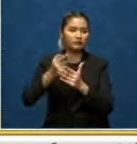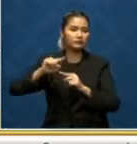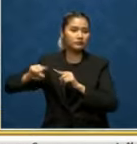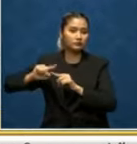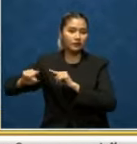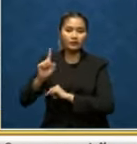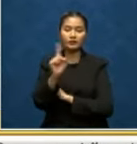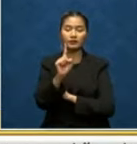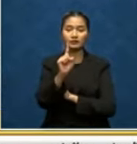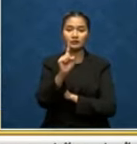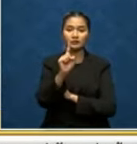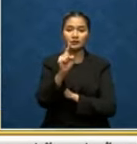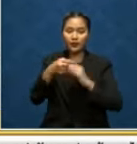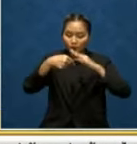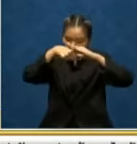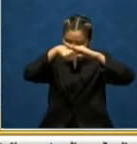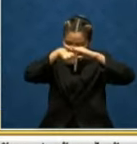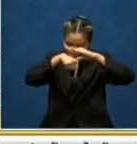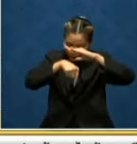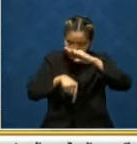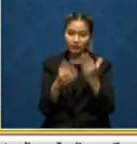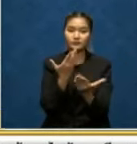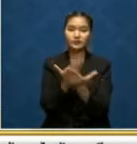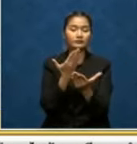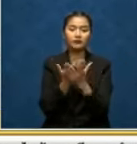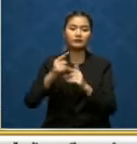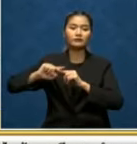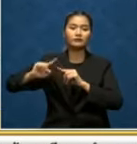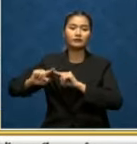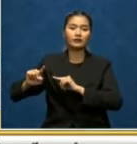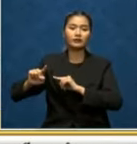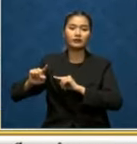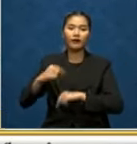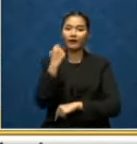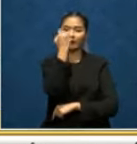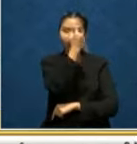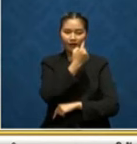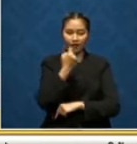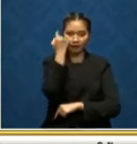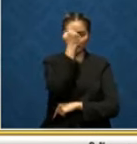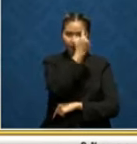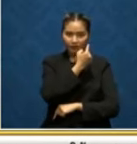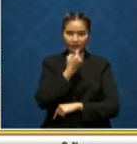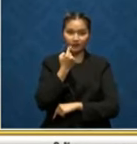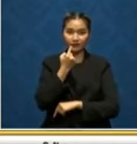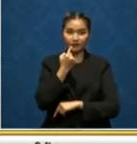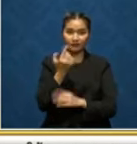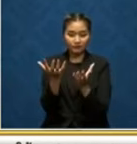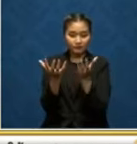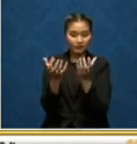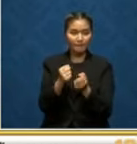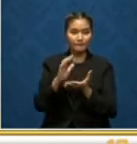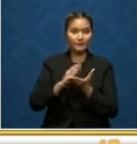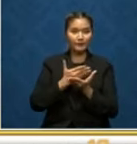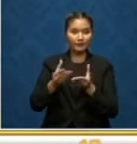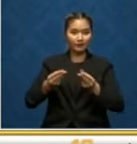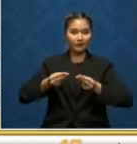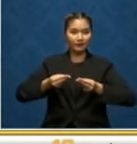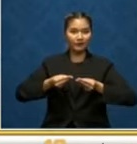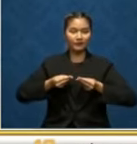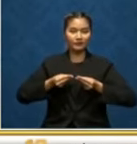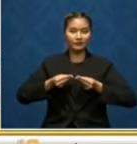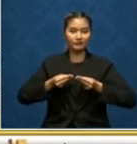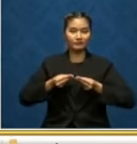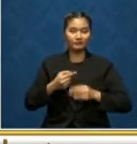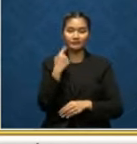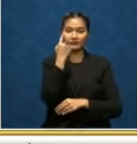เรานั้นภายใต้เม็ดเงินอันมหาศาลเหล่านั้นใครกันแน่ที่เป็นคนได้รับส่วนแบ่งทางเศรษฐกิจจากเม็ดเงินเหล่า